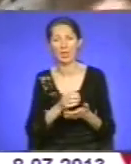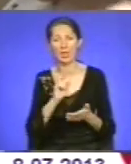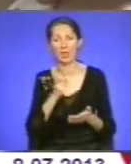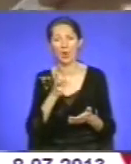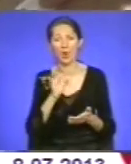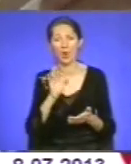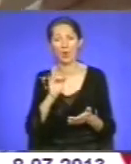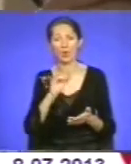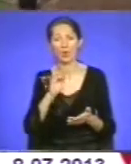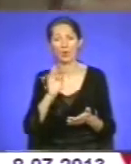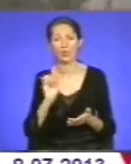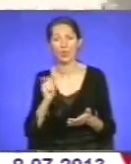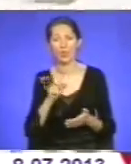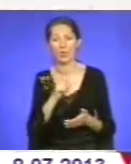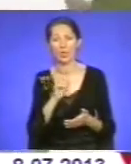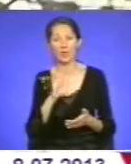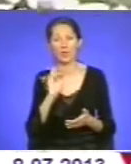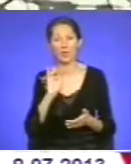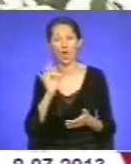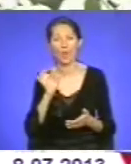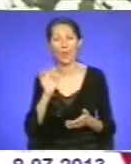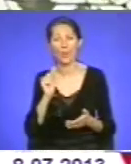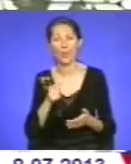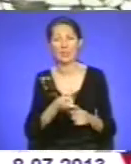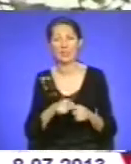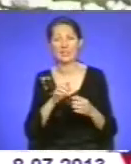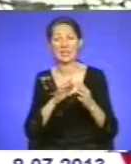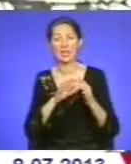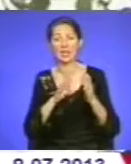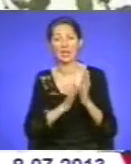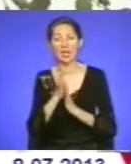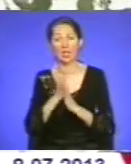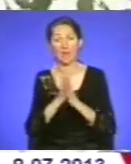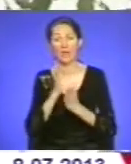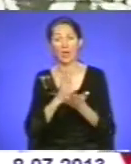конюшинка, є звіробій. Всі ці трави, вони і лікарські, і вони